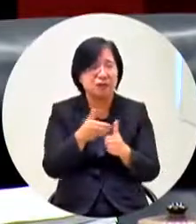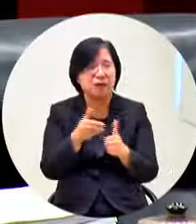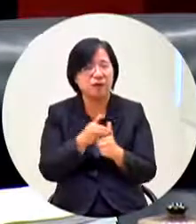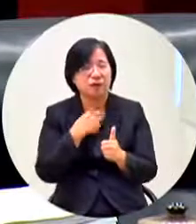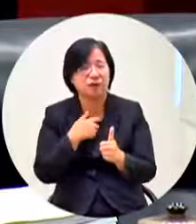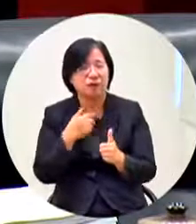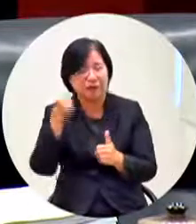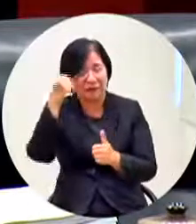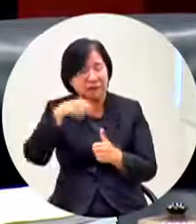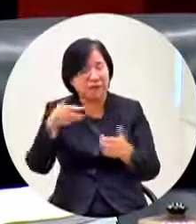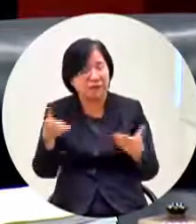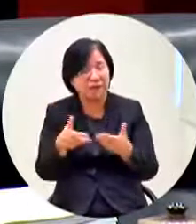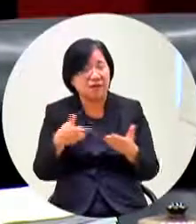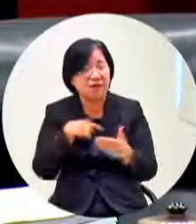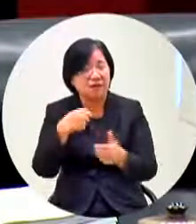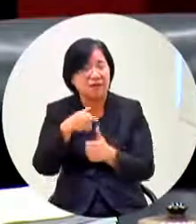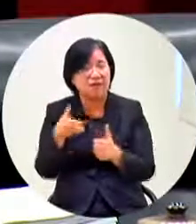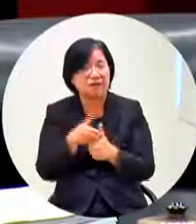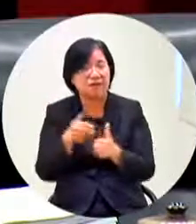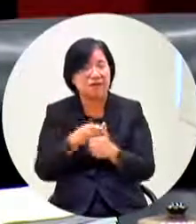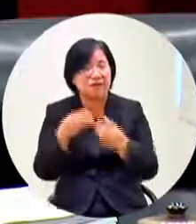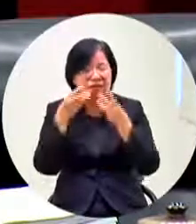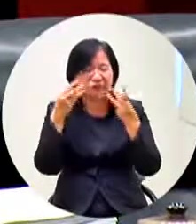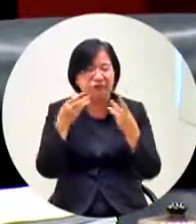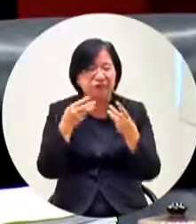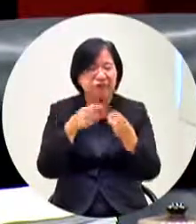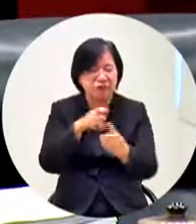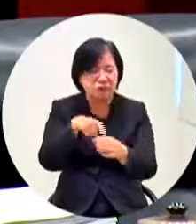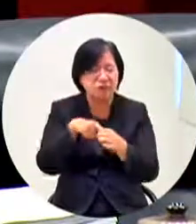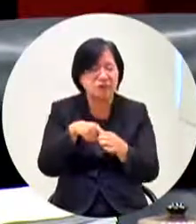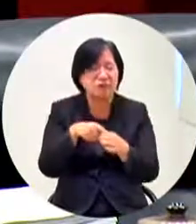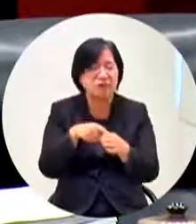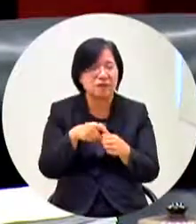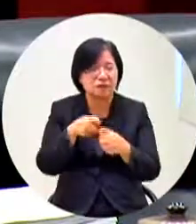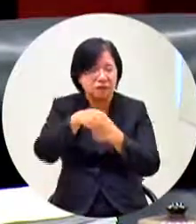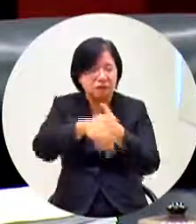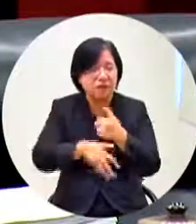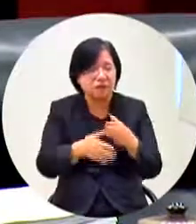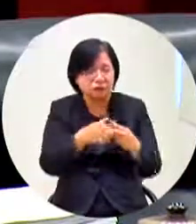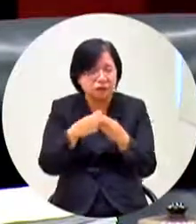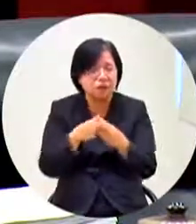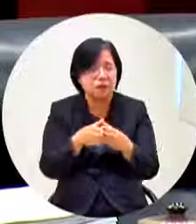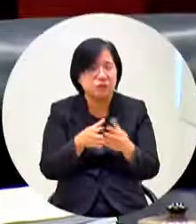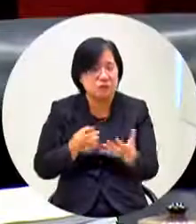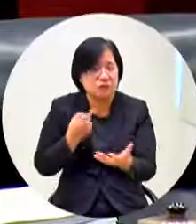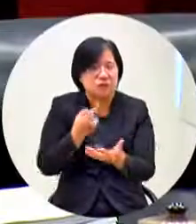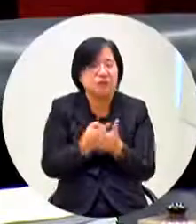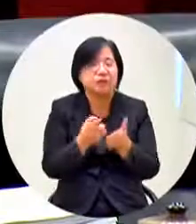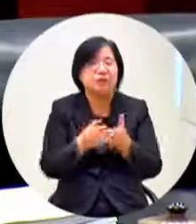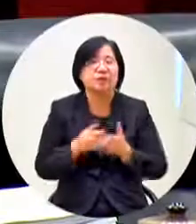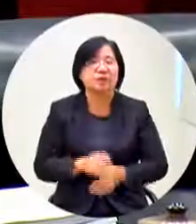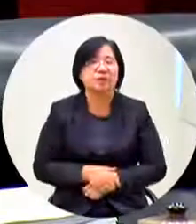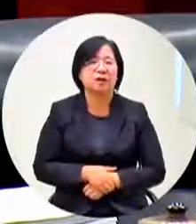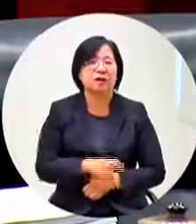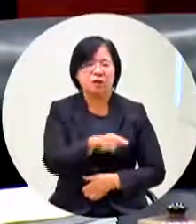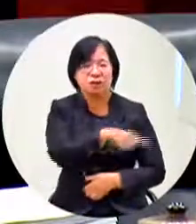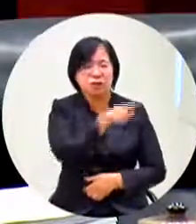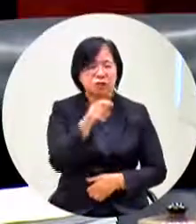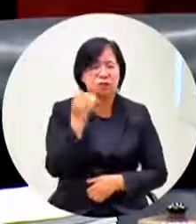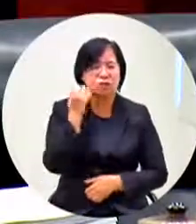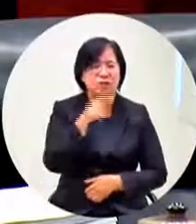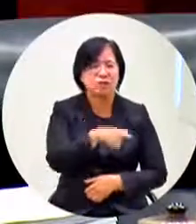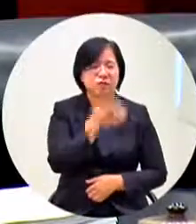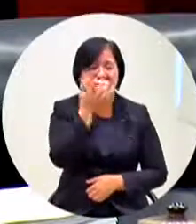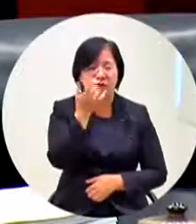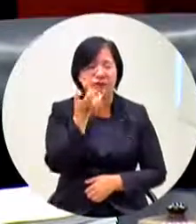戏权的非营利组织的人来参与啦。好，那这个部分如果你们不知道，你们可以请社会局或者是教育局提供名单。我